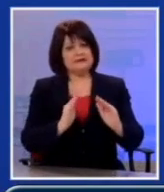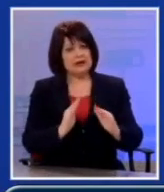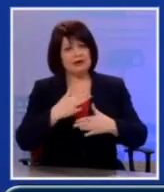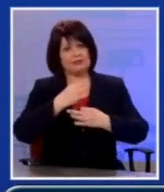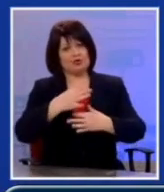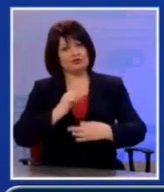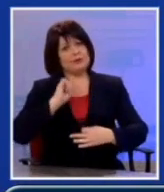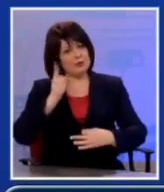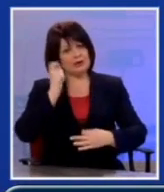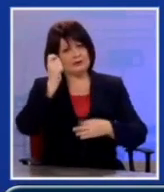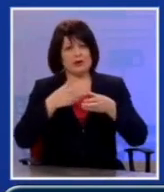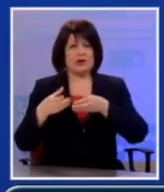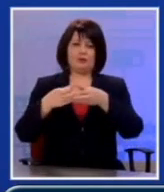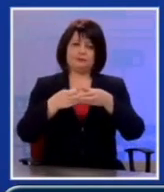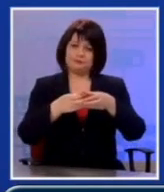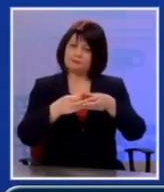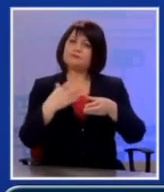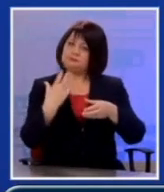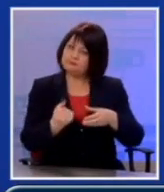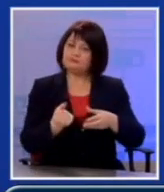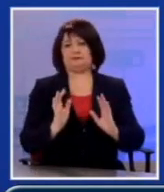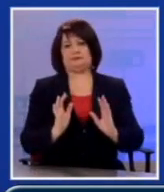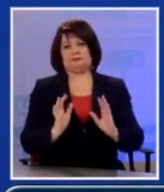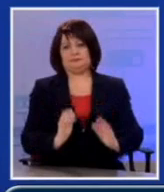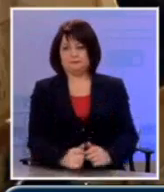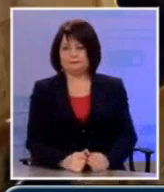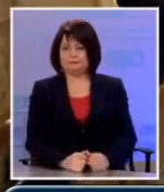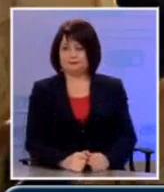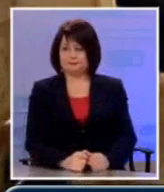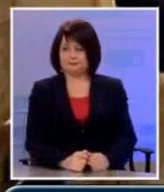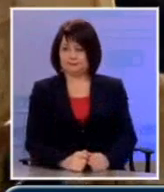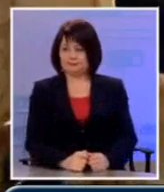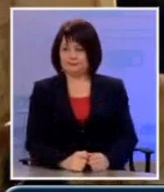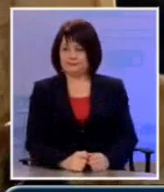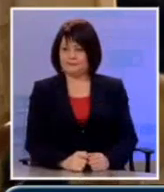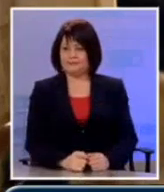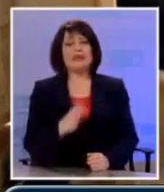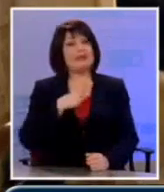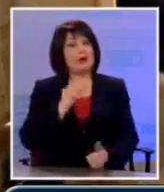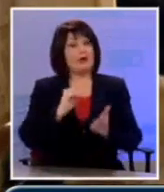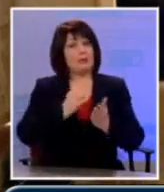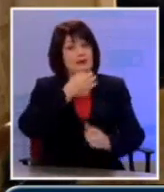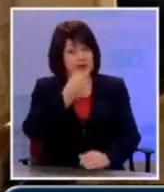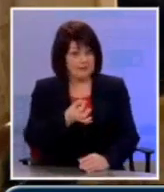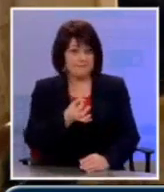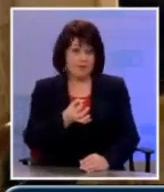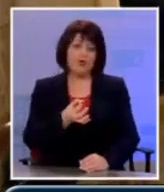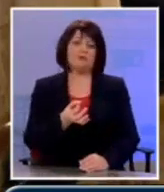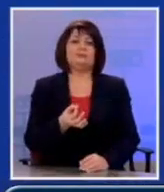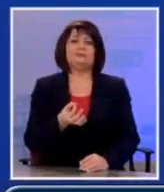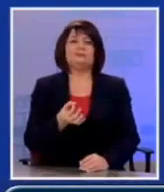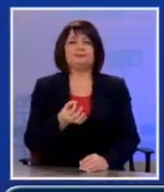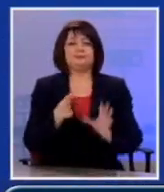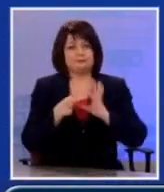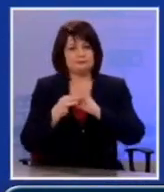εκπροσώπησης όλων των κοινοβουλευτικών ομάδων. Σε αυτό το πλαίσιο θέλω να σας πω ότι το puzzle